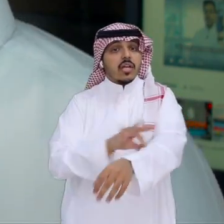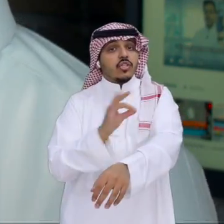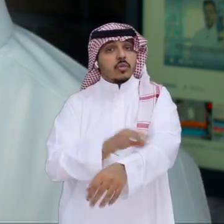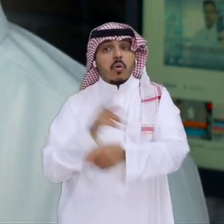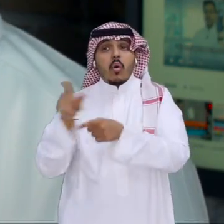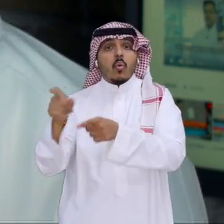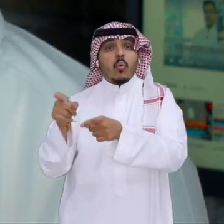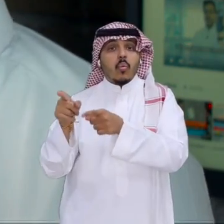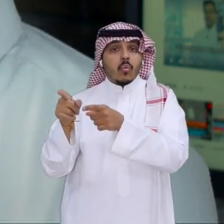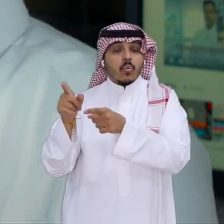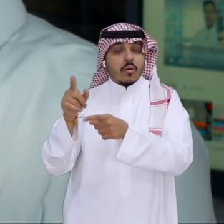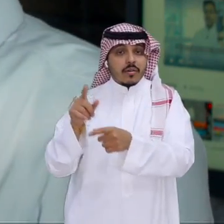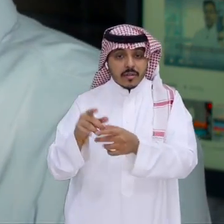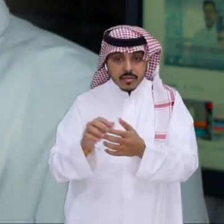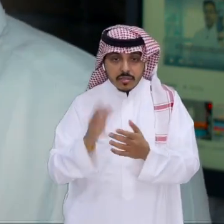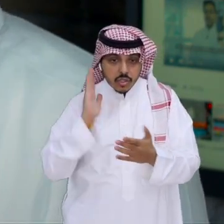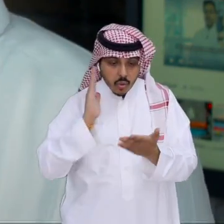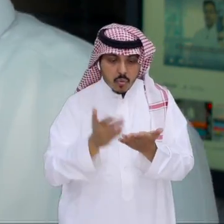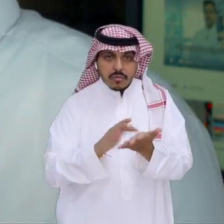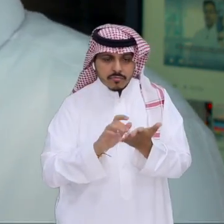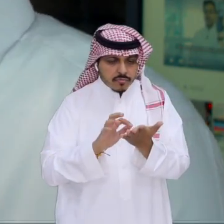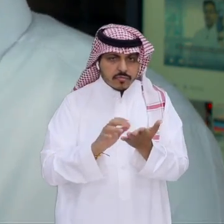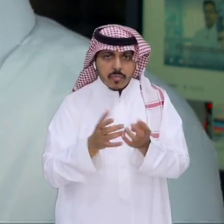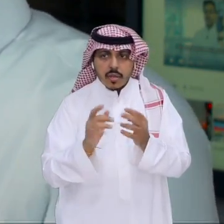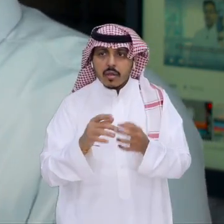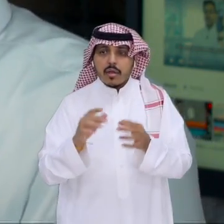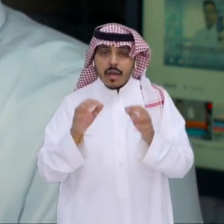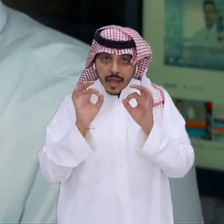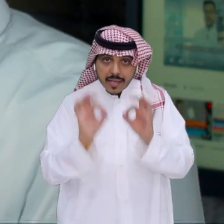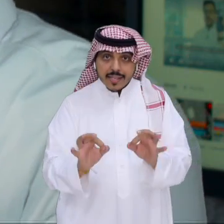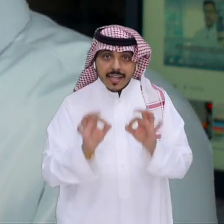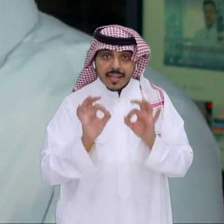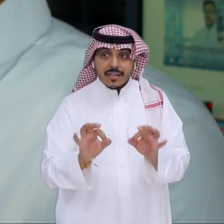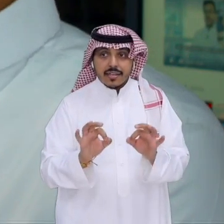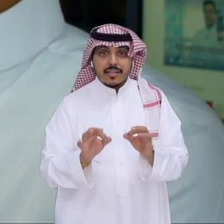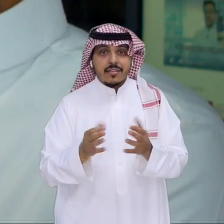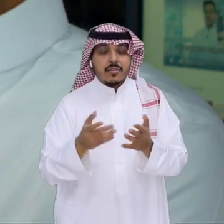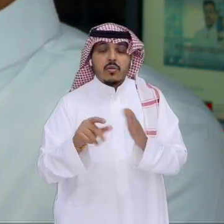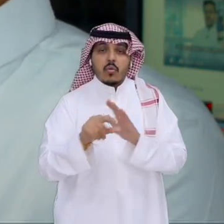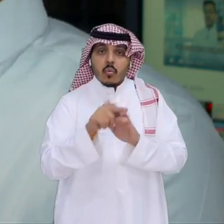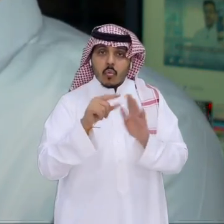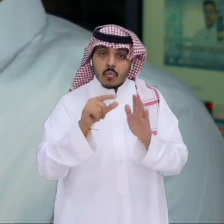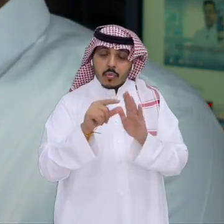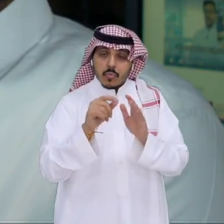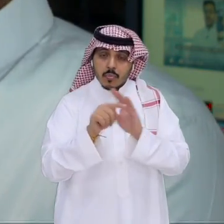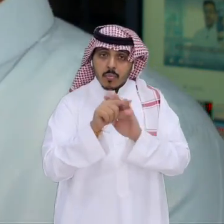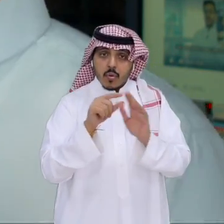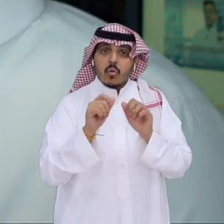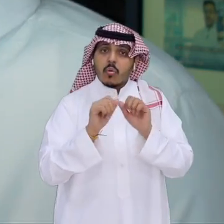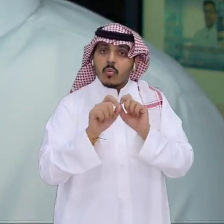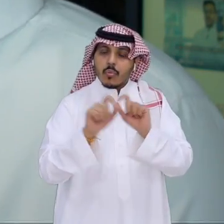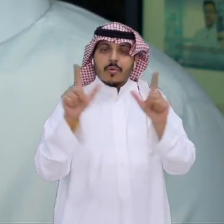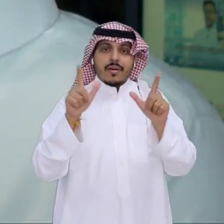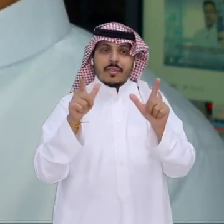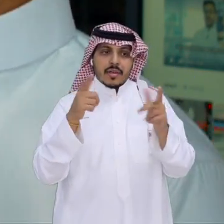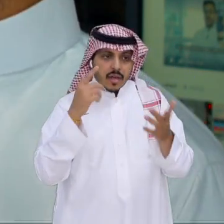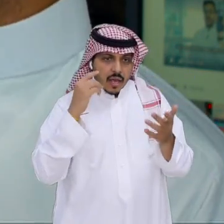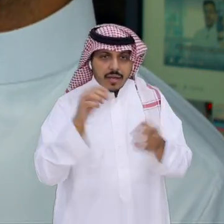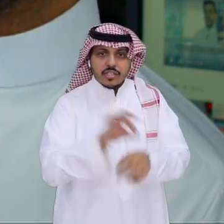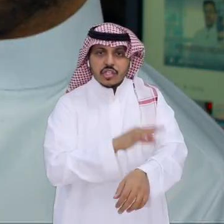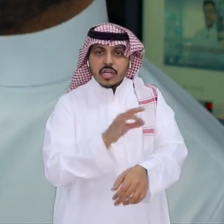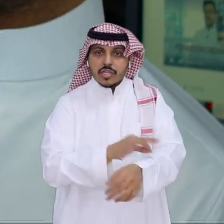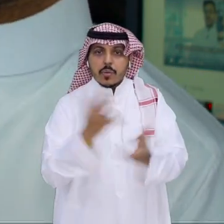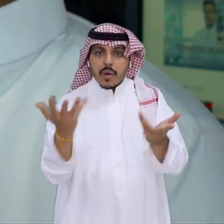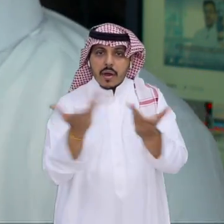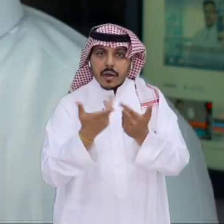وأشياء اللي قاعد يمر فيها بالتأكيد تؤثر على ما يعطيه من نتيجة في هذا المحتوى بالذات. الأجهزة التقنية تعتمد